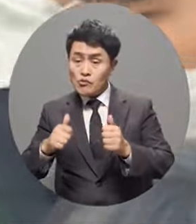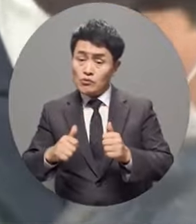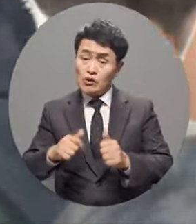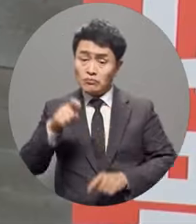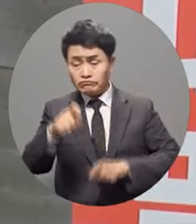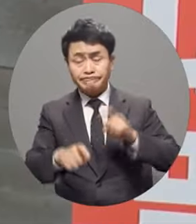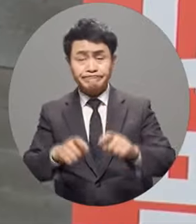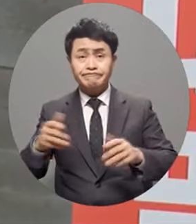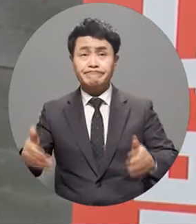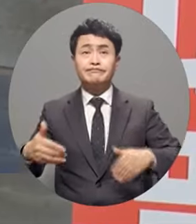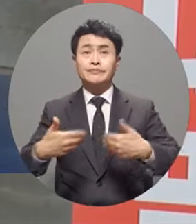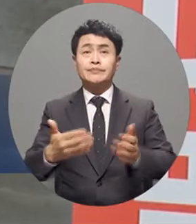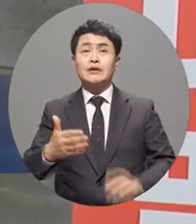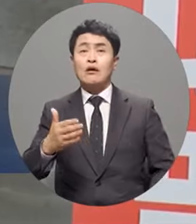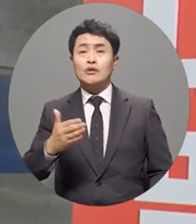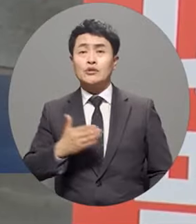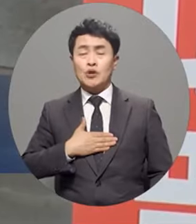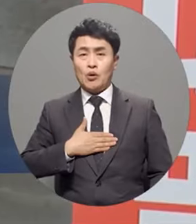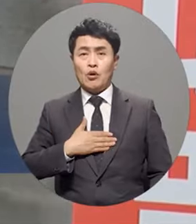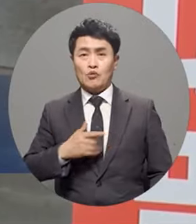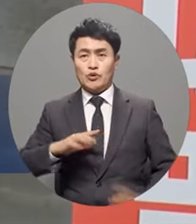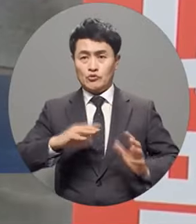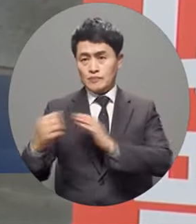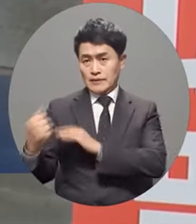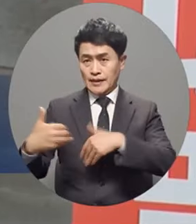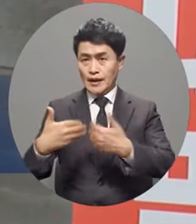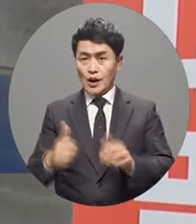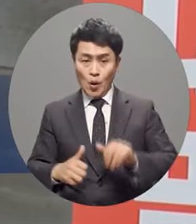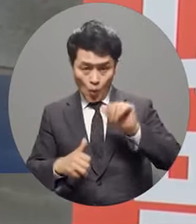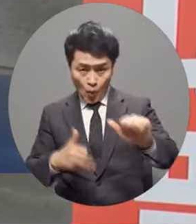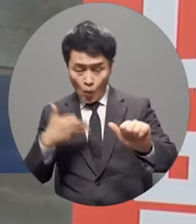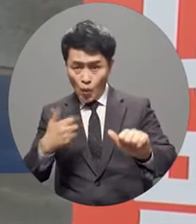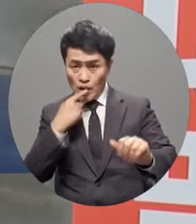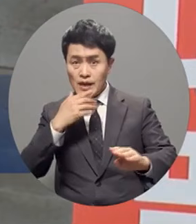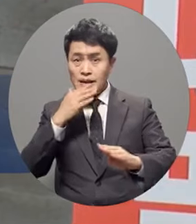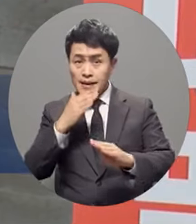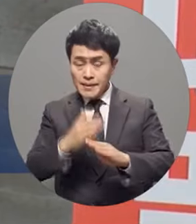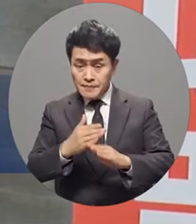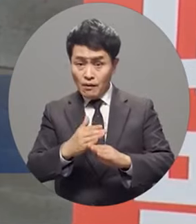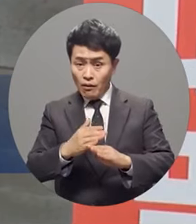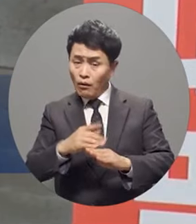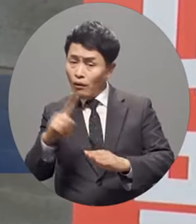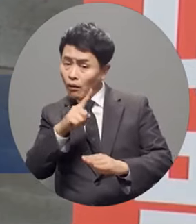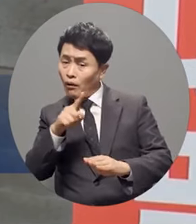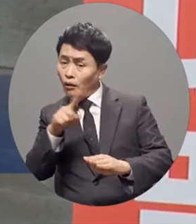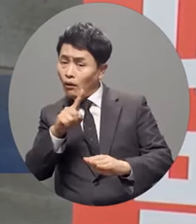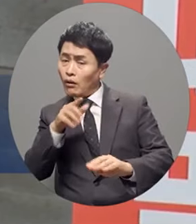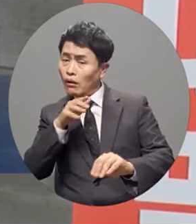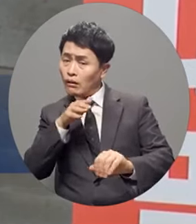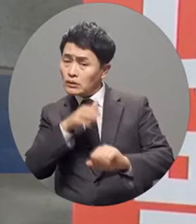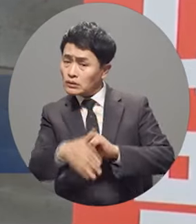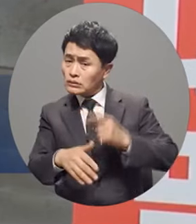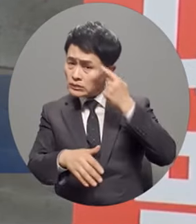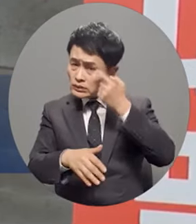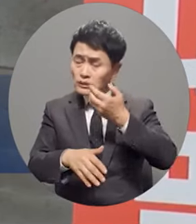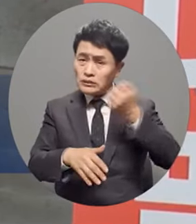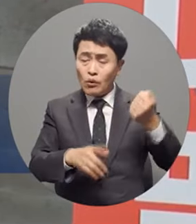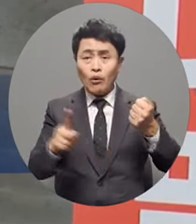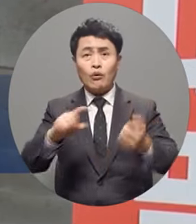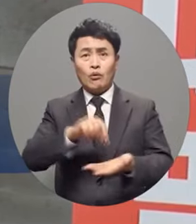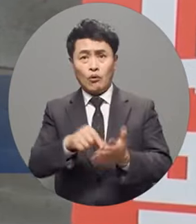보였습니다. 저와 우리 국민의힘이 5.18 민주화 항쟁을 어떻게 받아들이고 우리가 어느